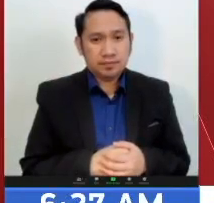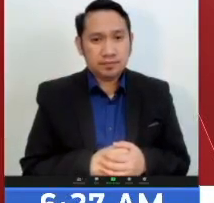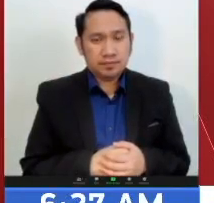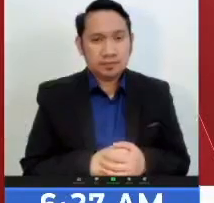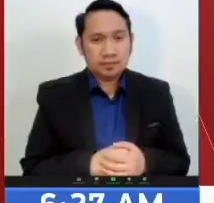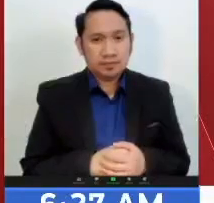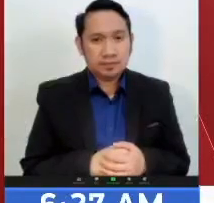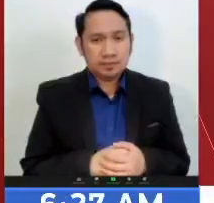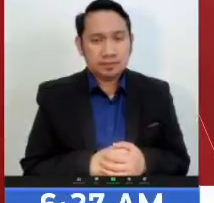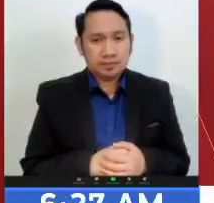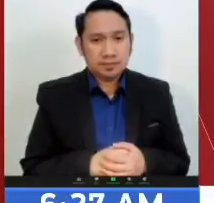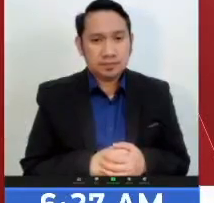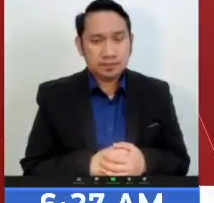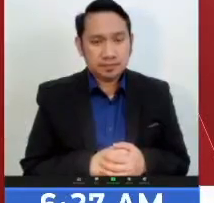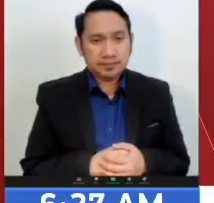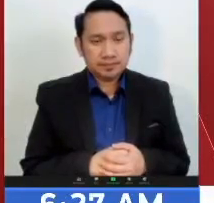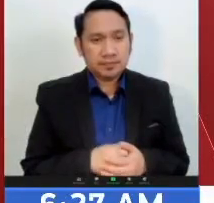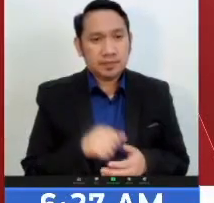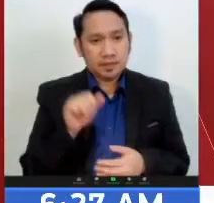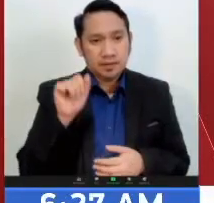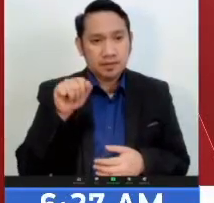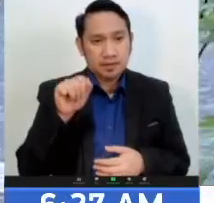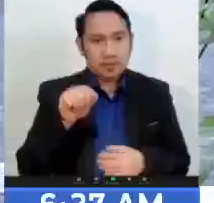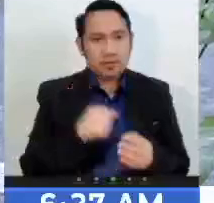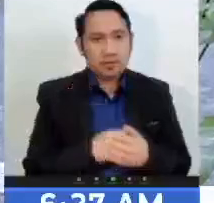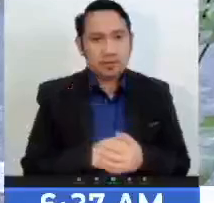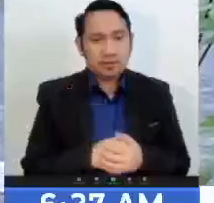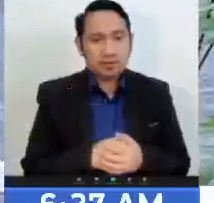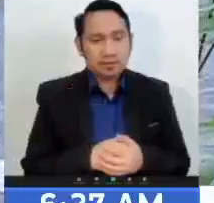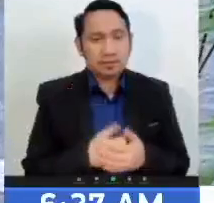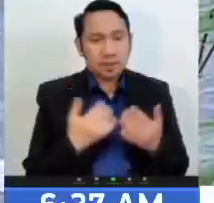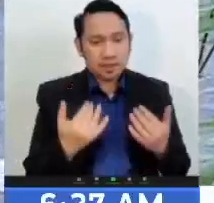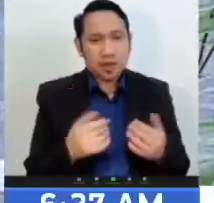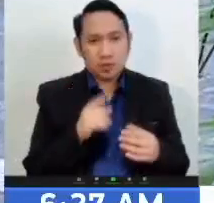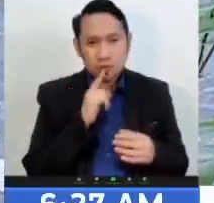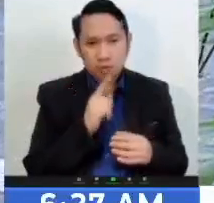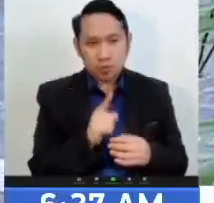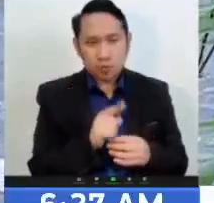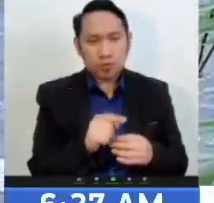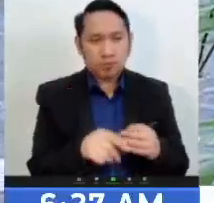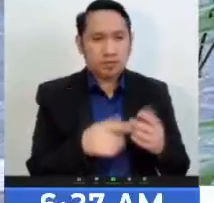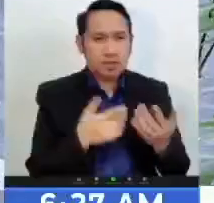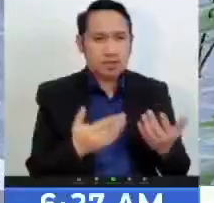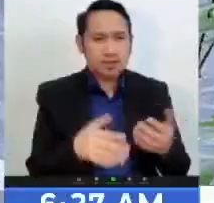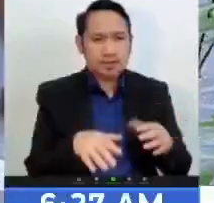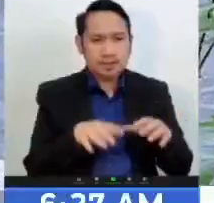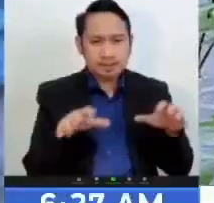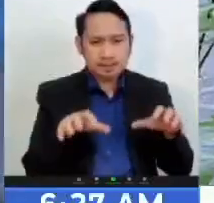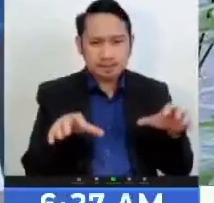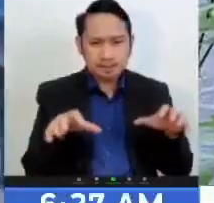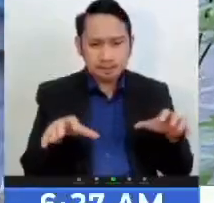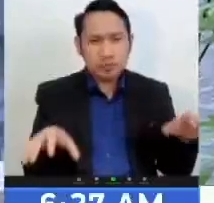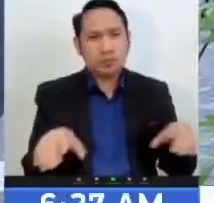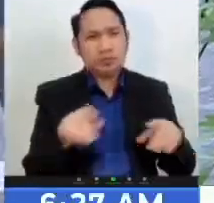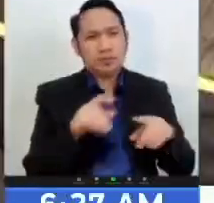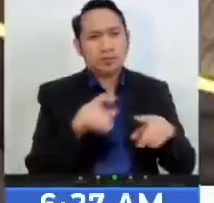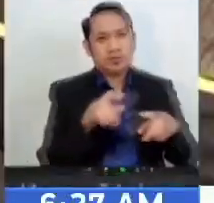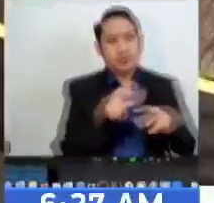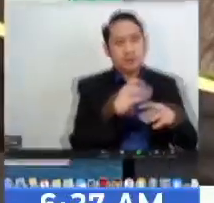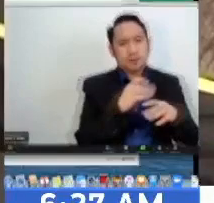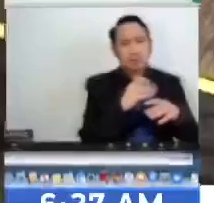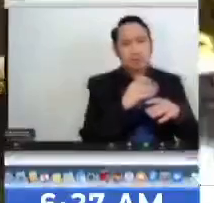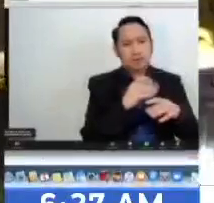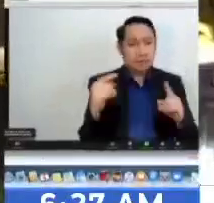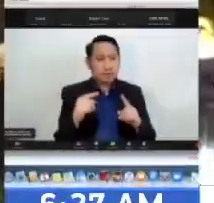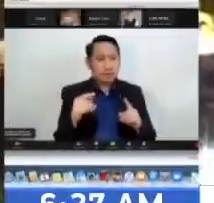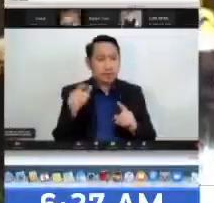Tama ka dyan, Susan. Puspusa naman at paspasan na yung operations na ginagawa dito. In fact, mula kahapon ng hapon, walang